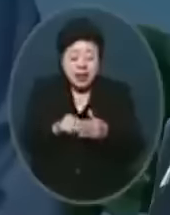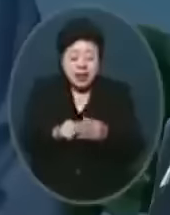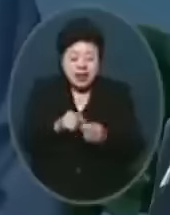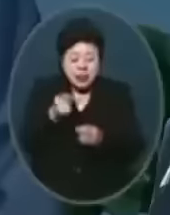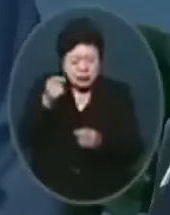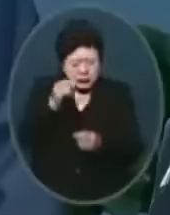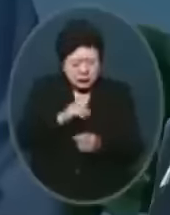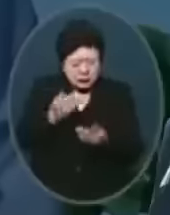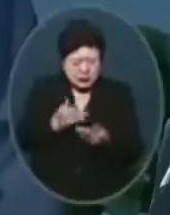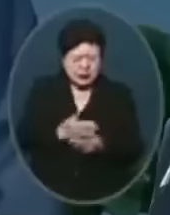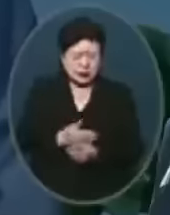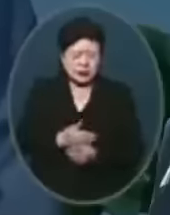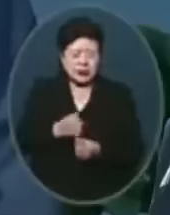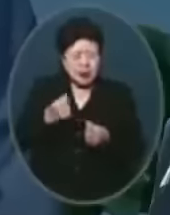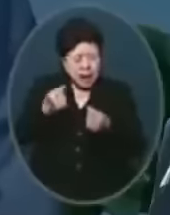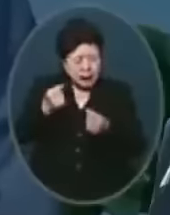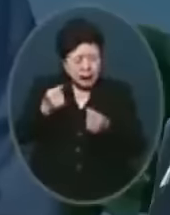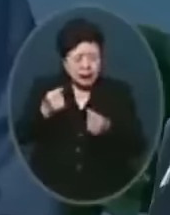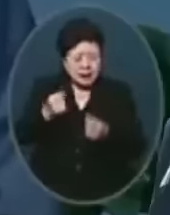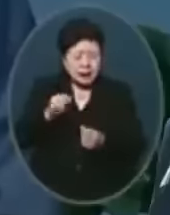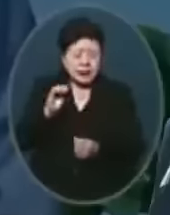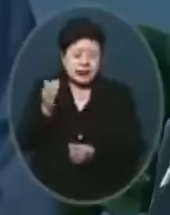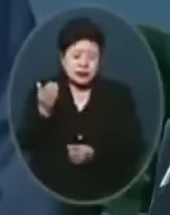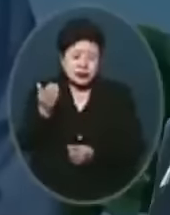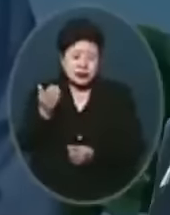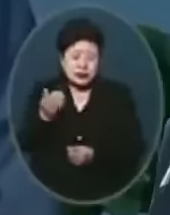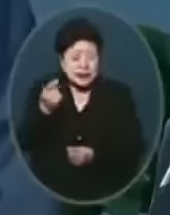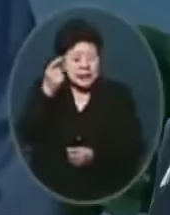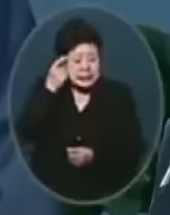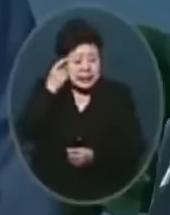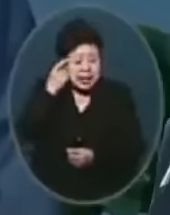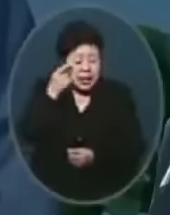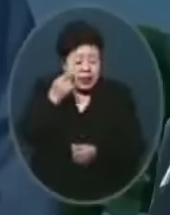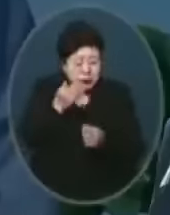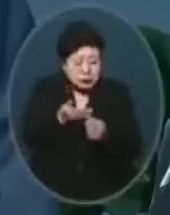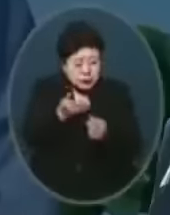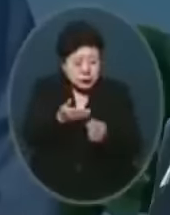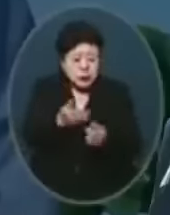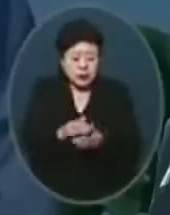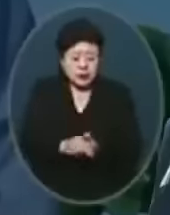영혼이 잘됨 같이 범사에 잘됨에 강건하게 될 수 있는 생각을 넣어주면